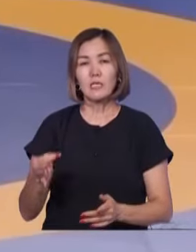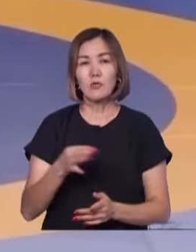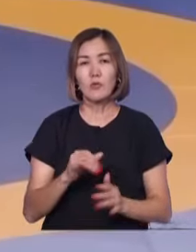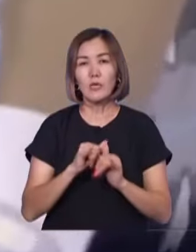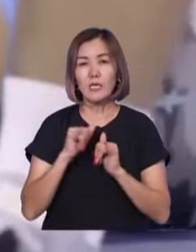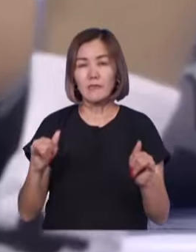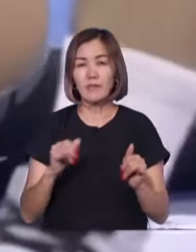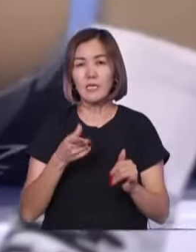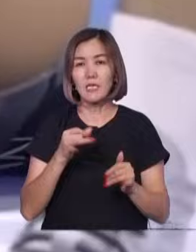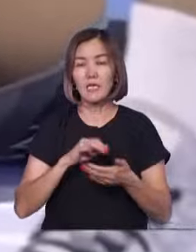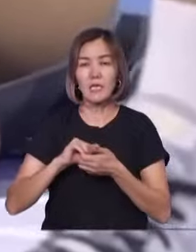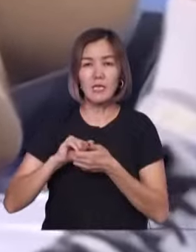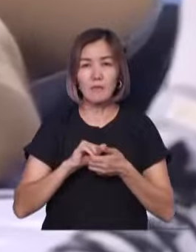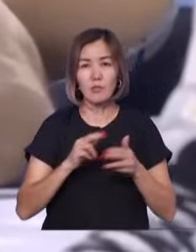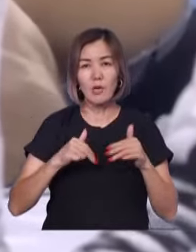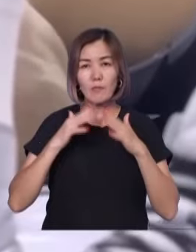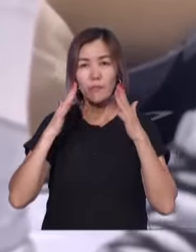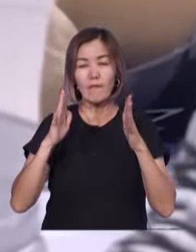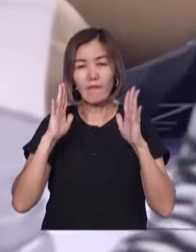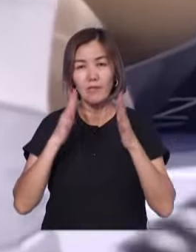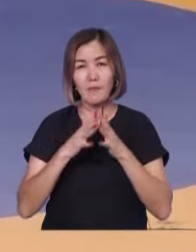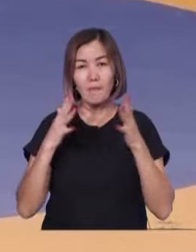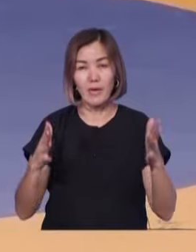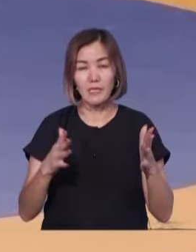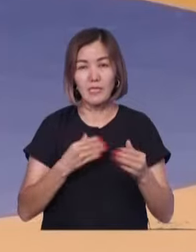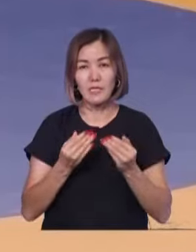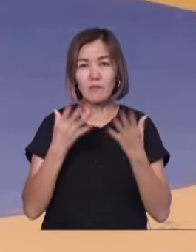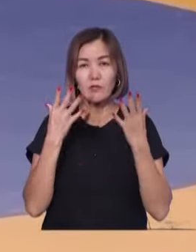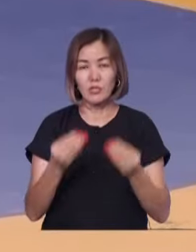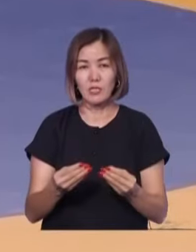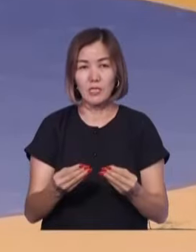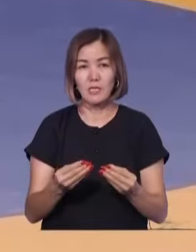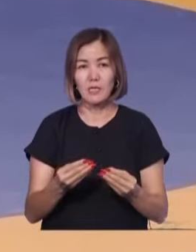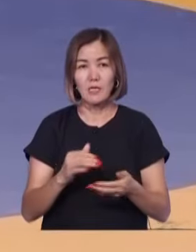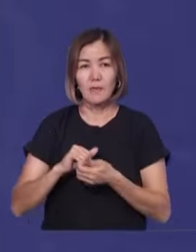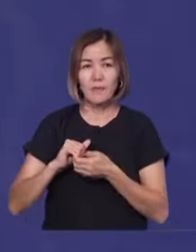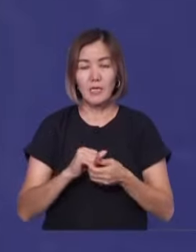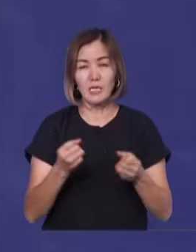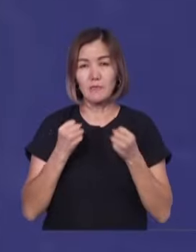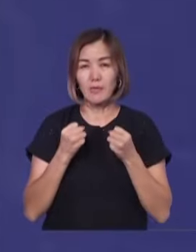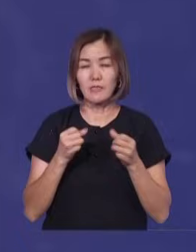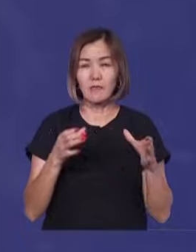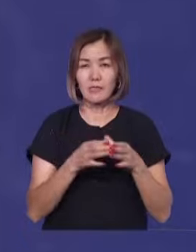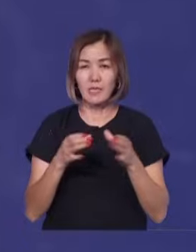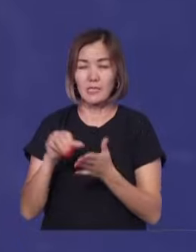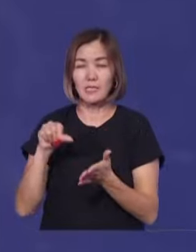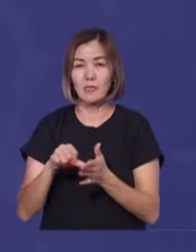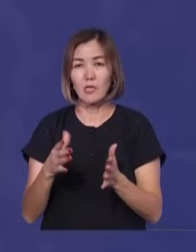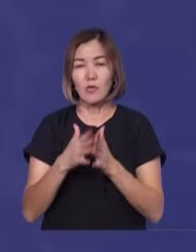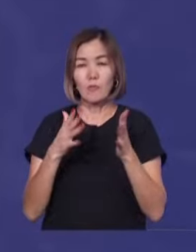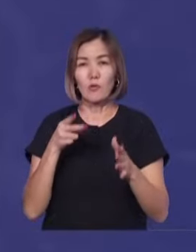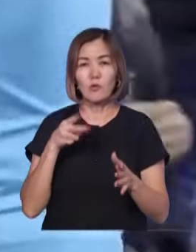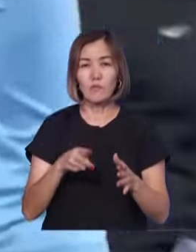развитию греко-римской внимание на сегодня данным видом борьбы в спортивных секциях занимаются более